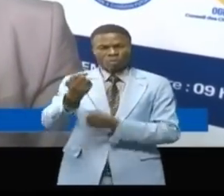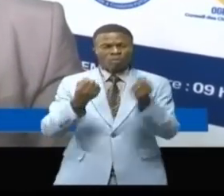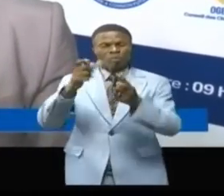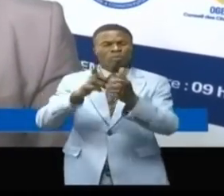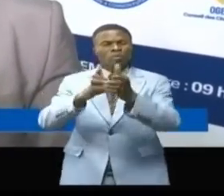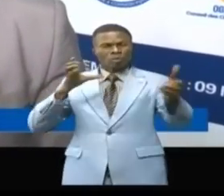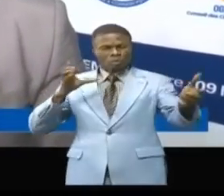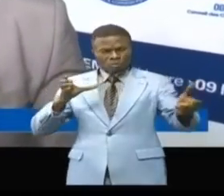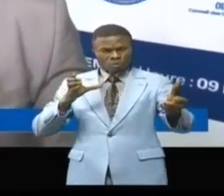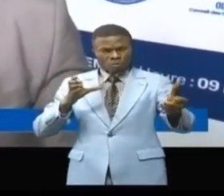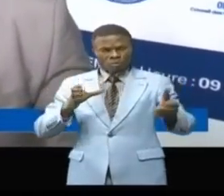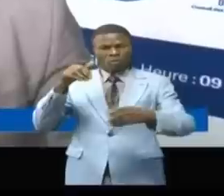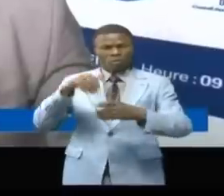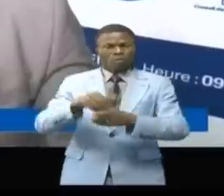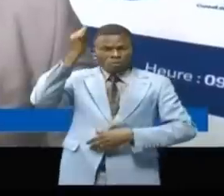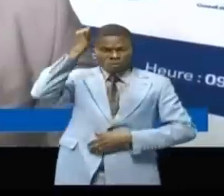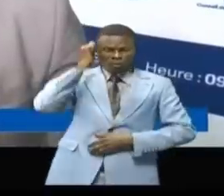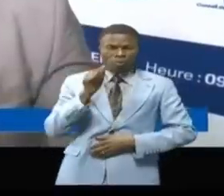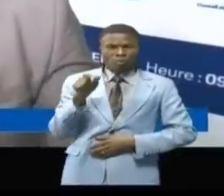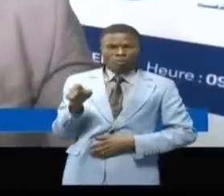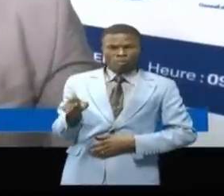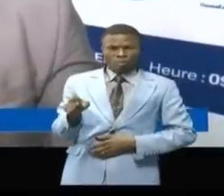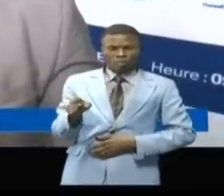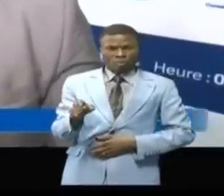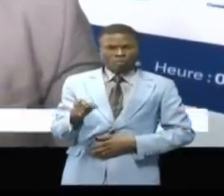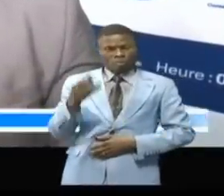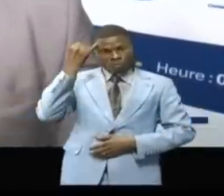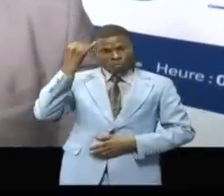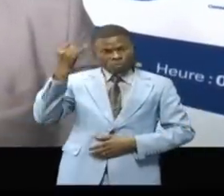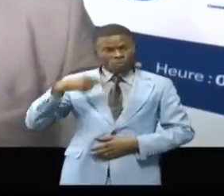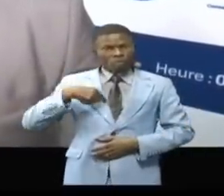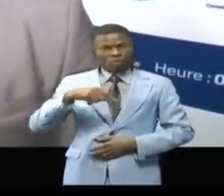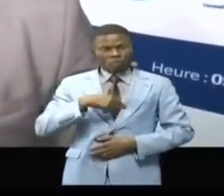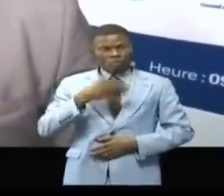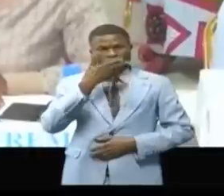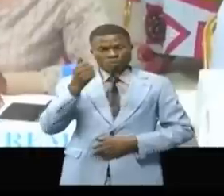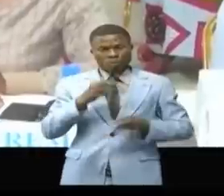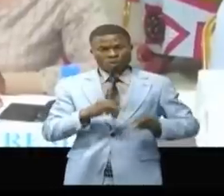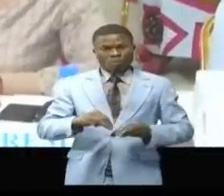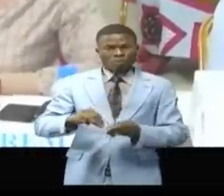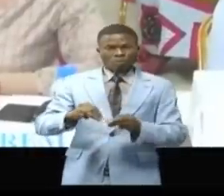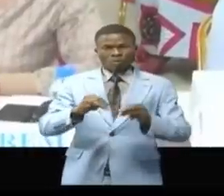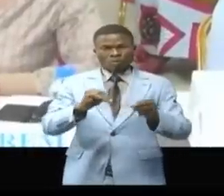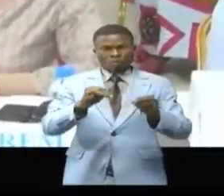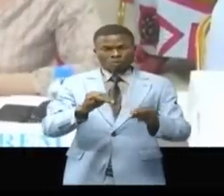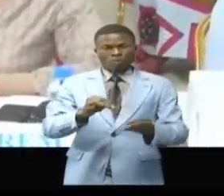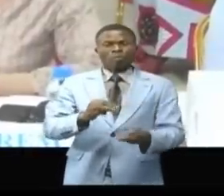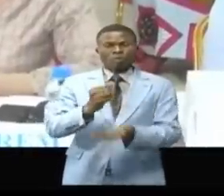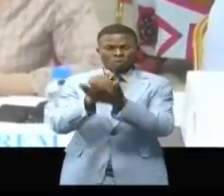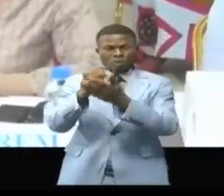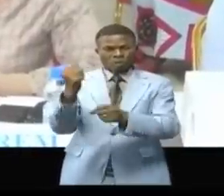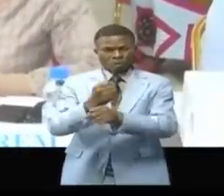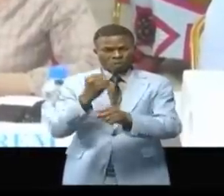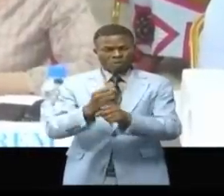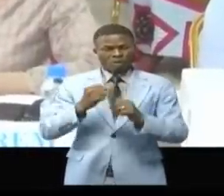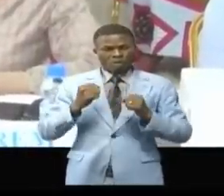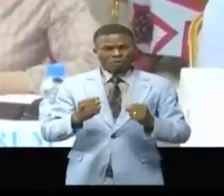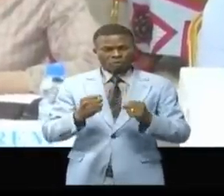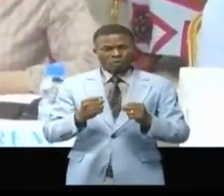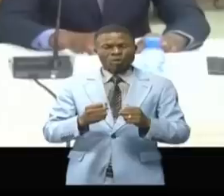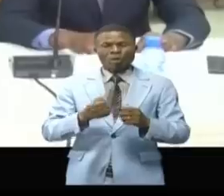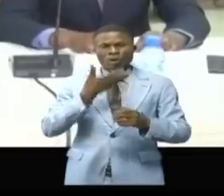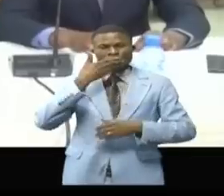en transit au port d'ancrage. Et nous pensons résolument que c'est le meilleur mécanisme pour faire fonctionner de manière efficace et